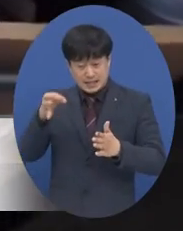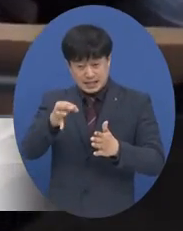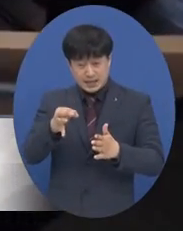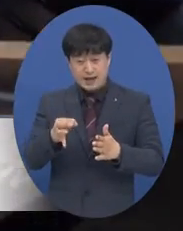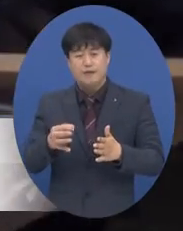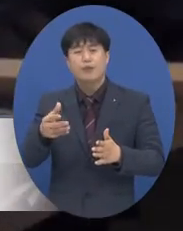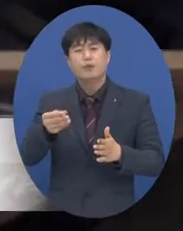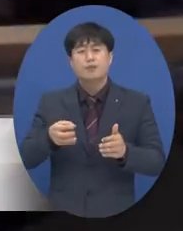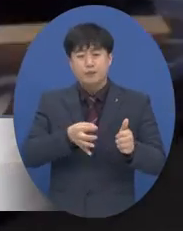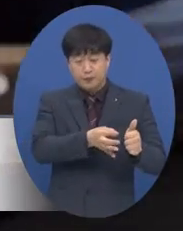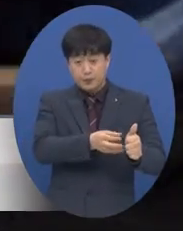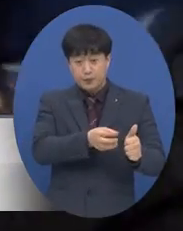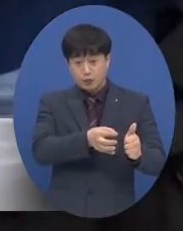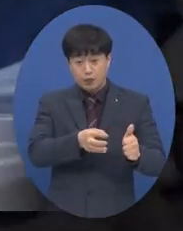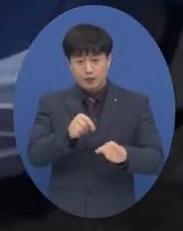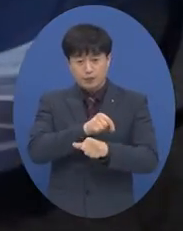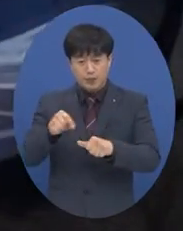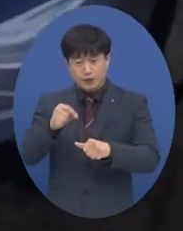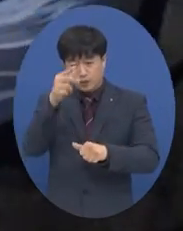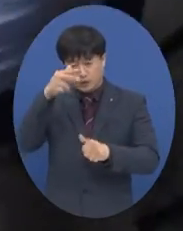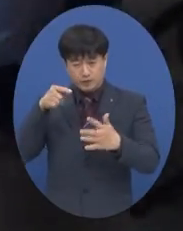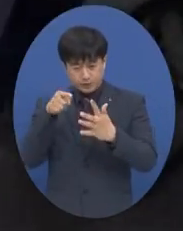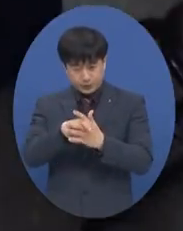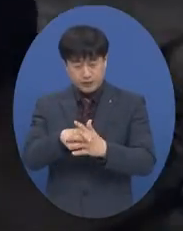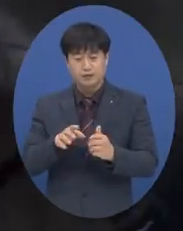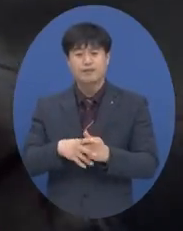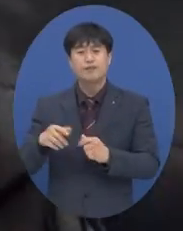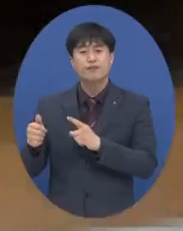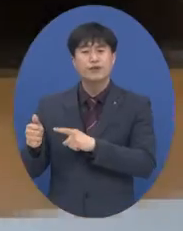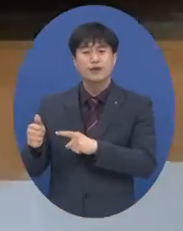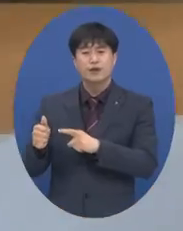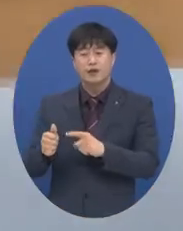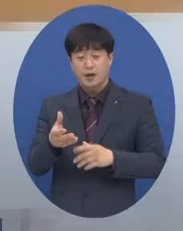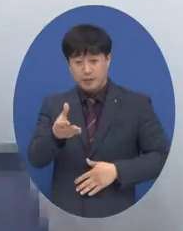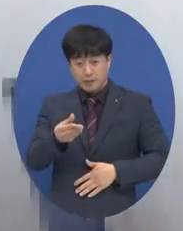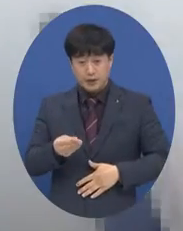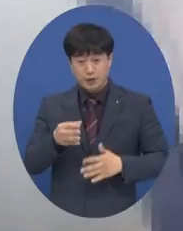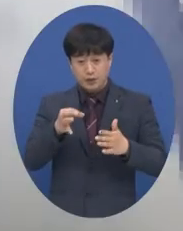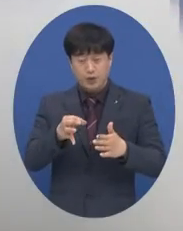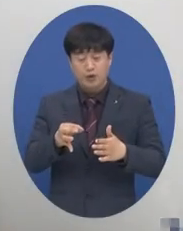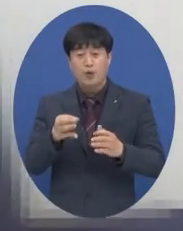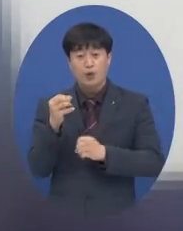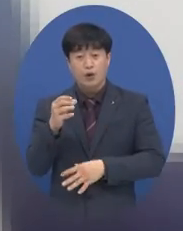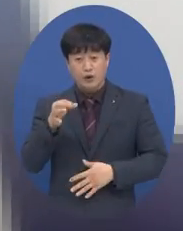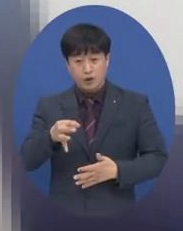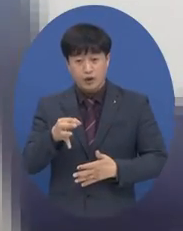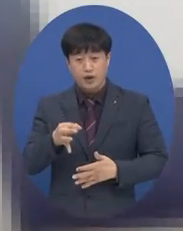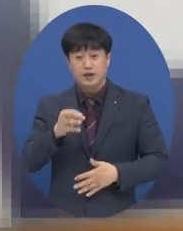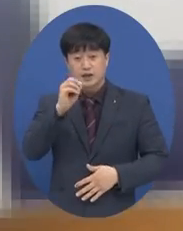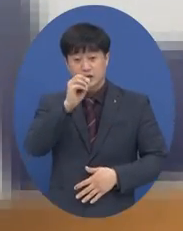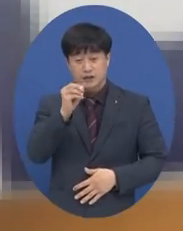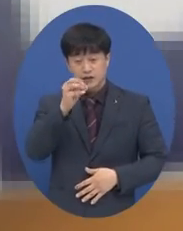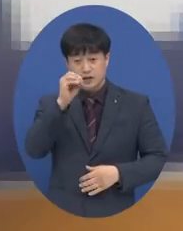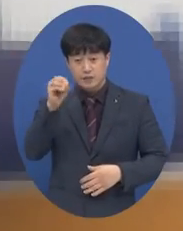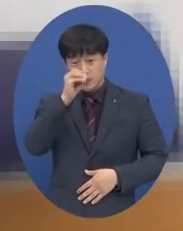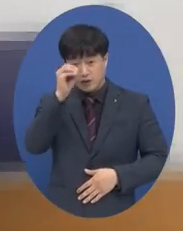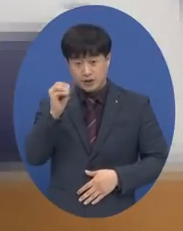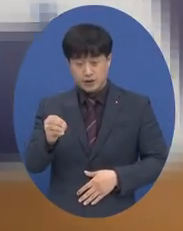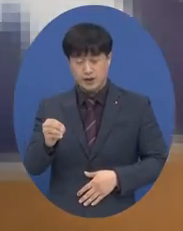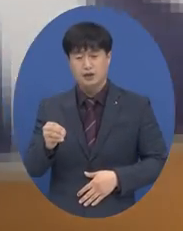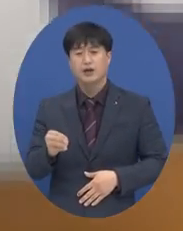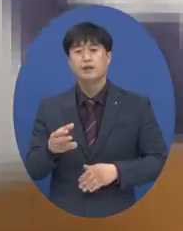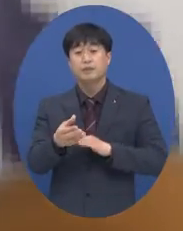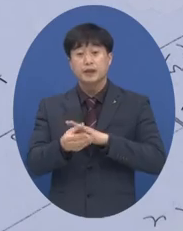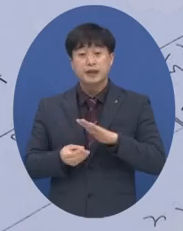경기도 특사경 에 덜미를 잡혔습니다 이들은 대출 원금을 10% 를 선 의자로 공제 하거나 10 에서 20%